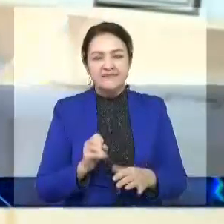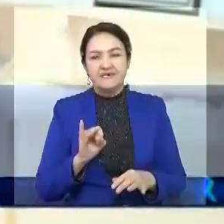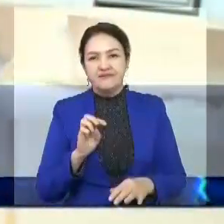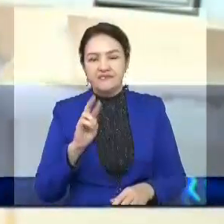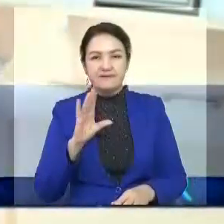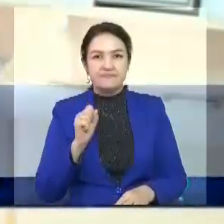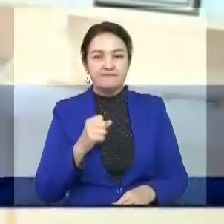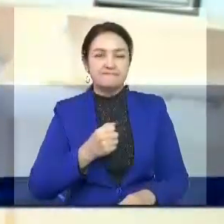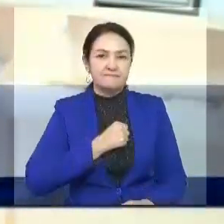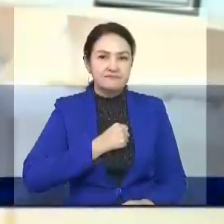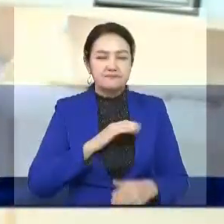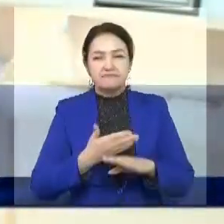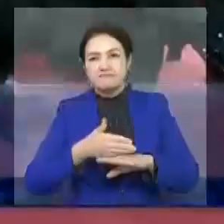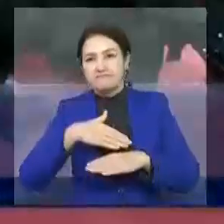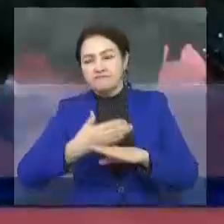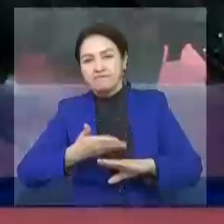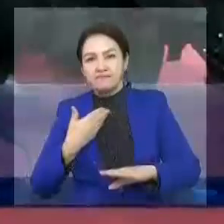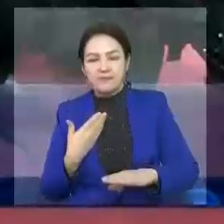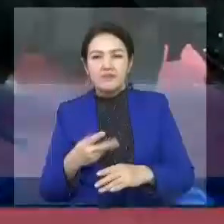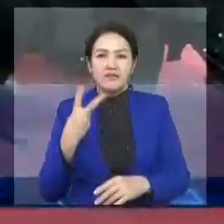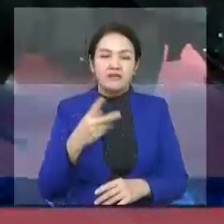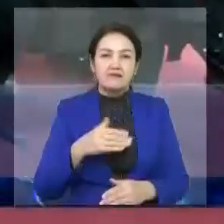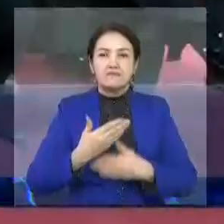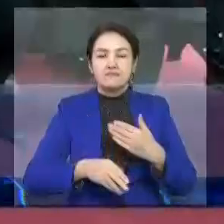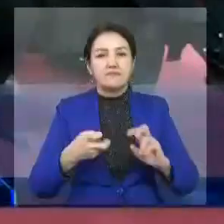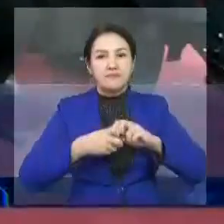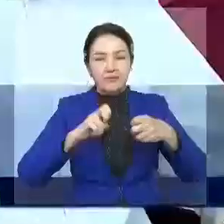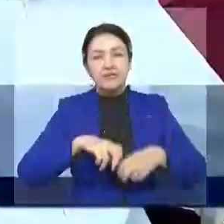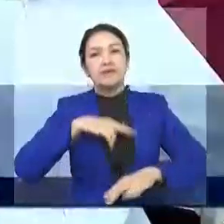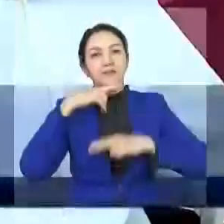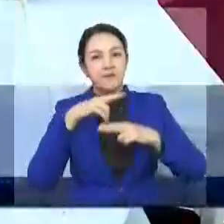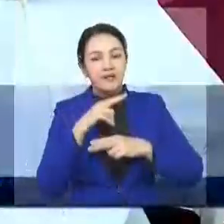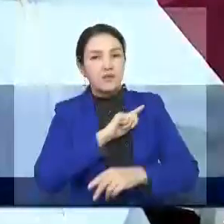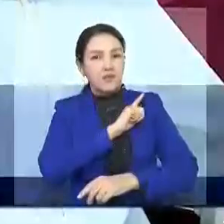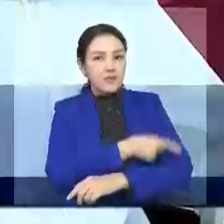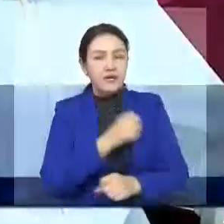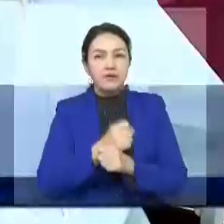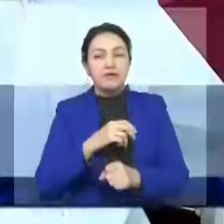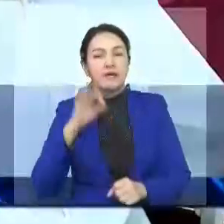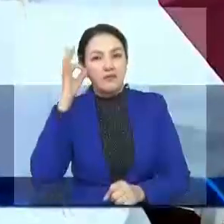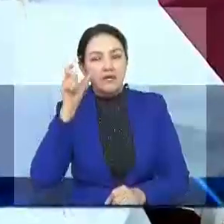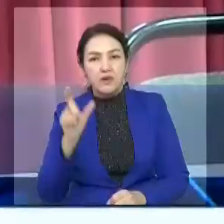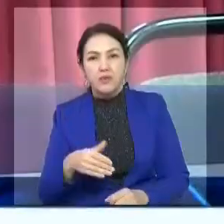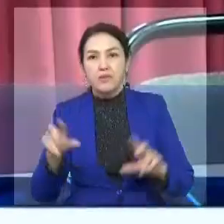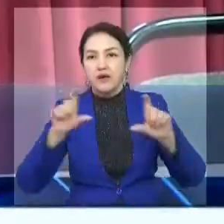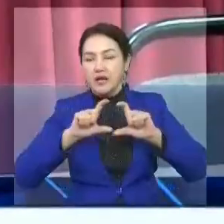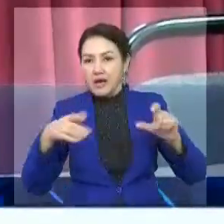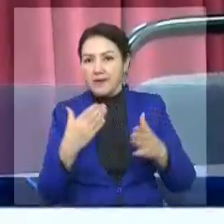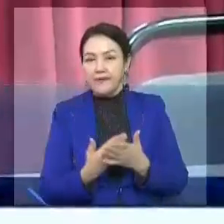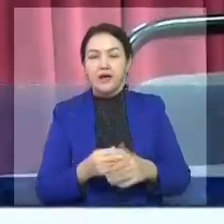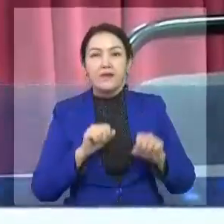профилактика, к сожалению, отстает на два шага. Данным проблемам уделяется особое внимание. Усиливается работа психологов при учебных заведениях, а